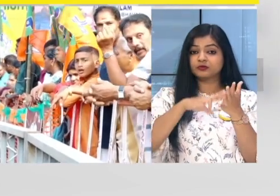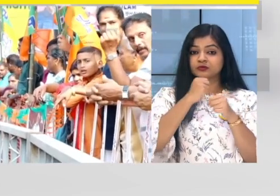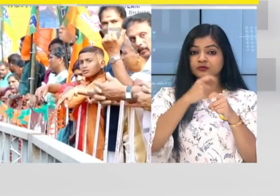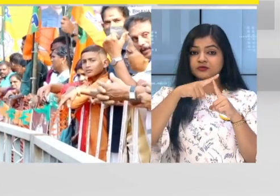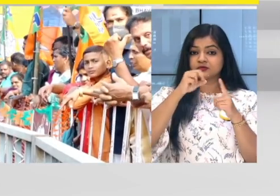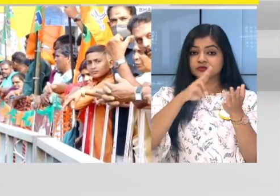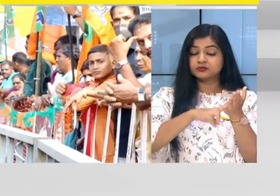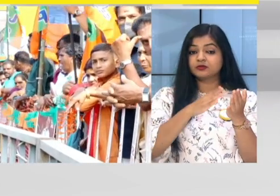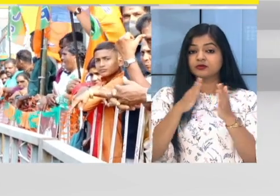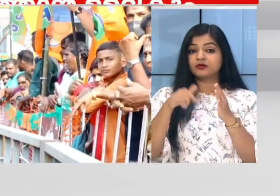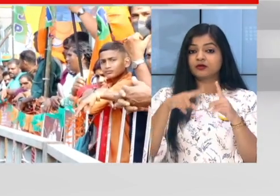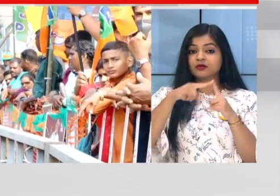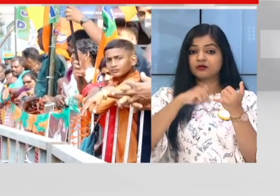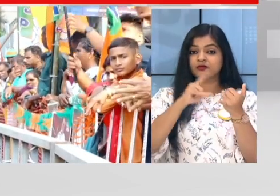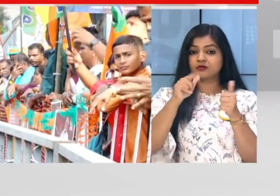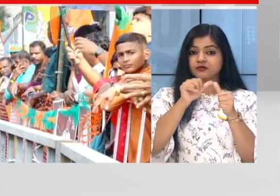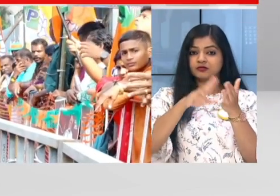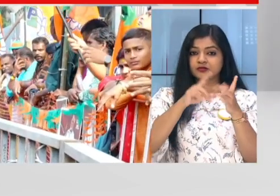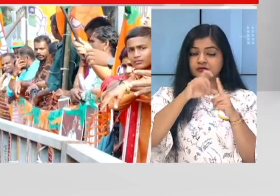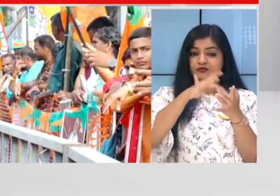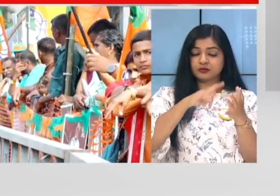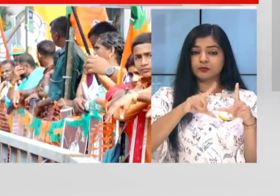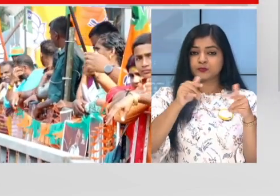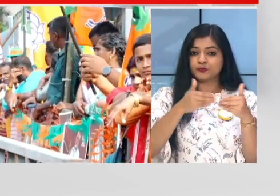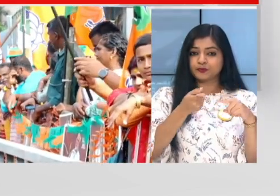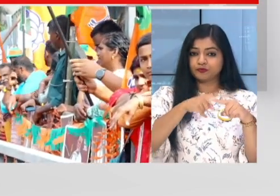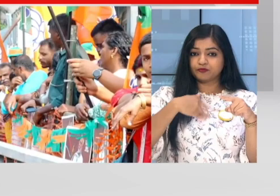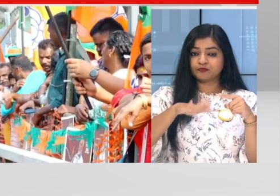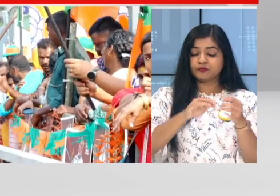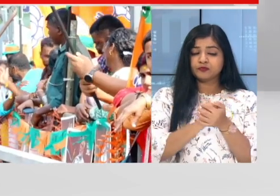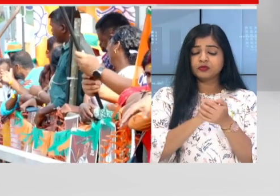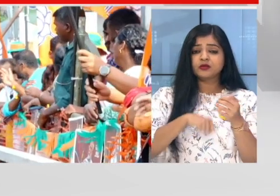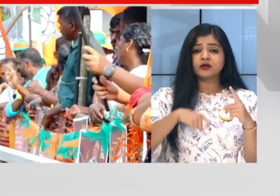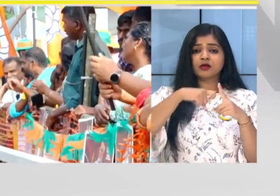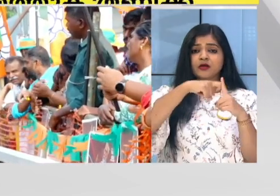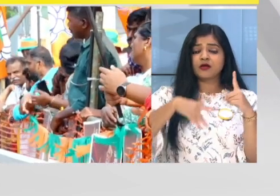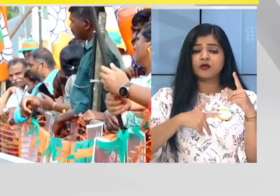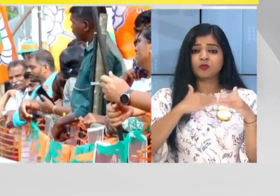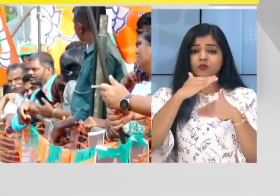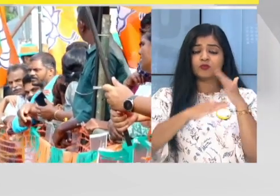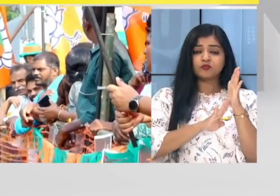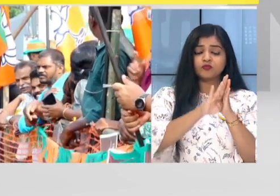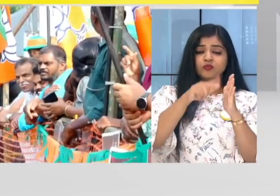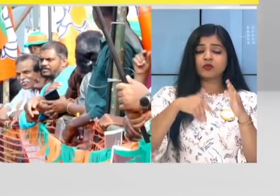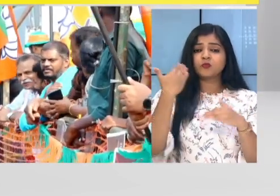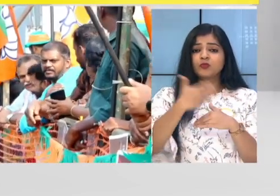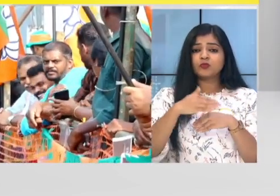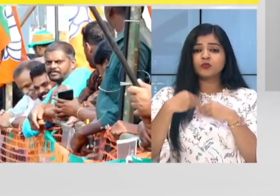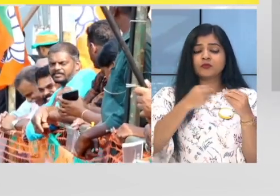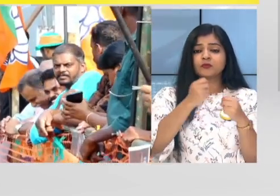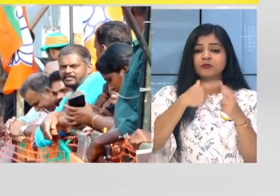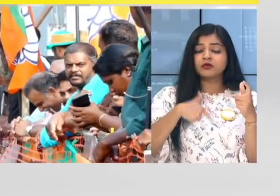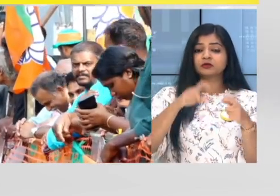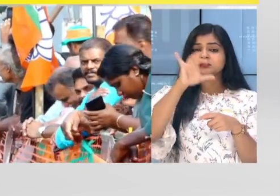രാഷ്ട്രീയ പ്രാധാന്യമുള്ളത് അത് കേരളത്തെ വികസന കാര്യത്തിൽ കേന്ദ്രം അവഗണിക്കുന്നു എന്ന വലിയ രാഷ്ട്രീയ വിമർശനം തുടർച്ചയായി